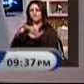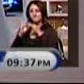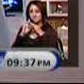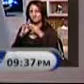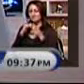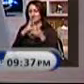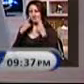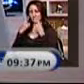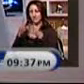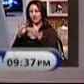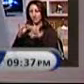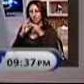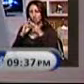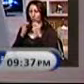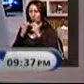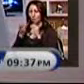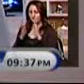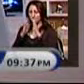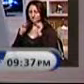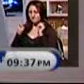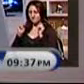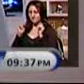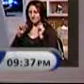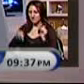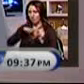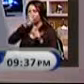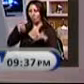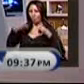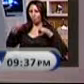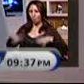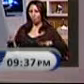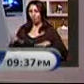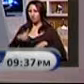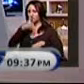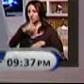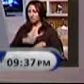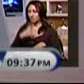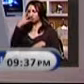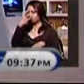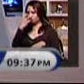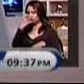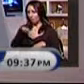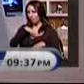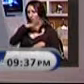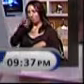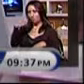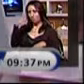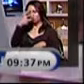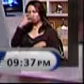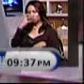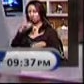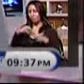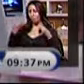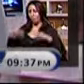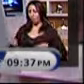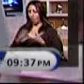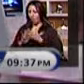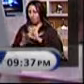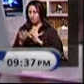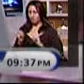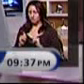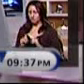شايف ازاي الحوار ده؟ مش شايف ان المصريين كلهم بقوا عم حسن محبطين وفاقدين الثقة في كل النخب؟ لا، اولا كلمة